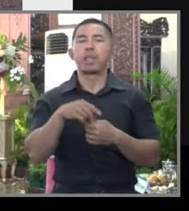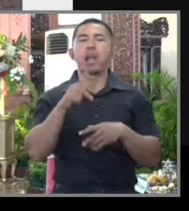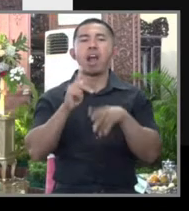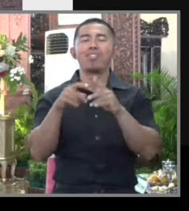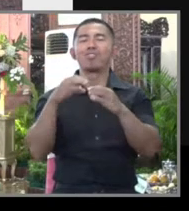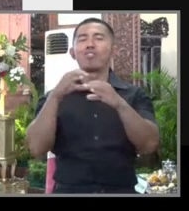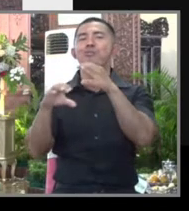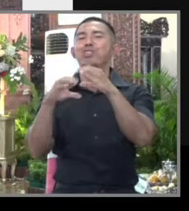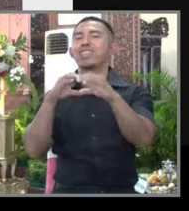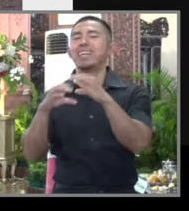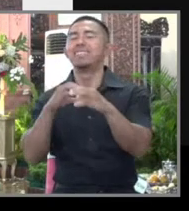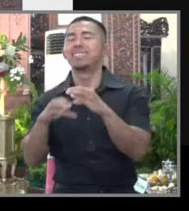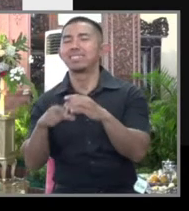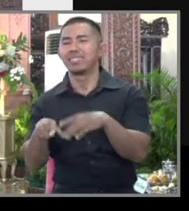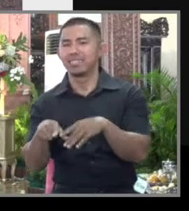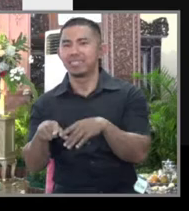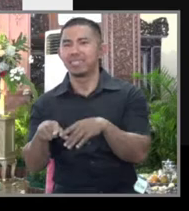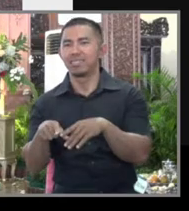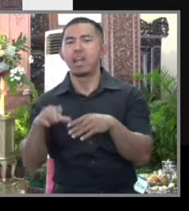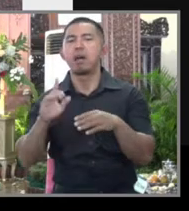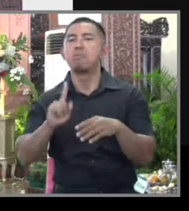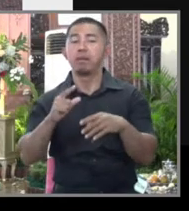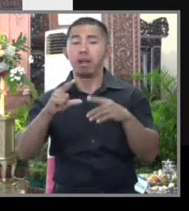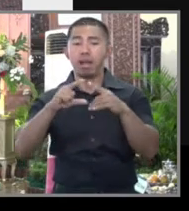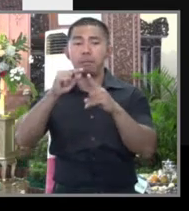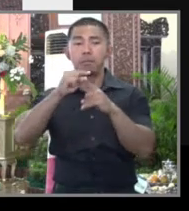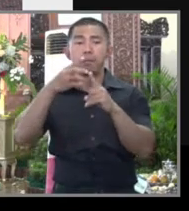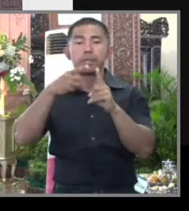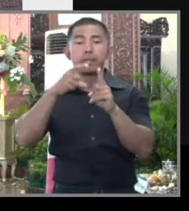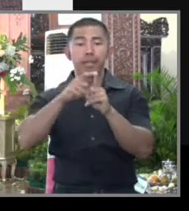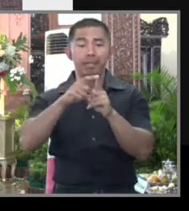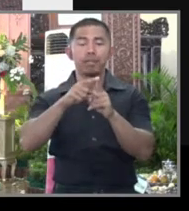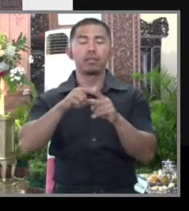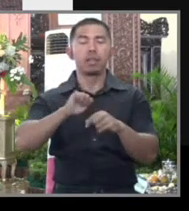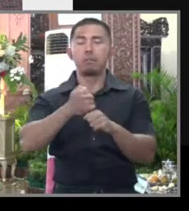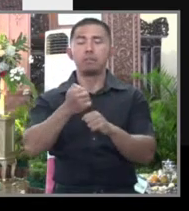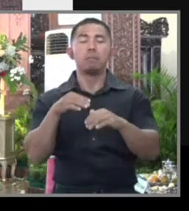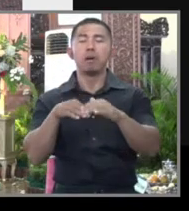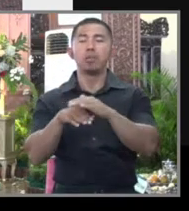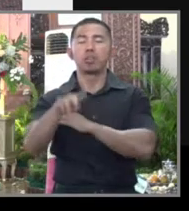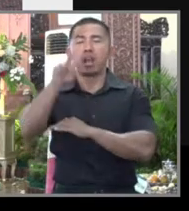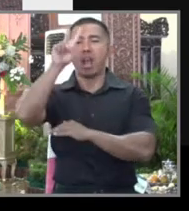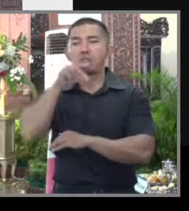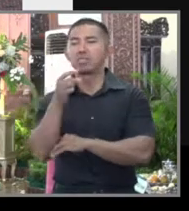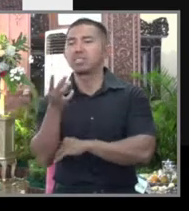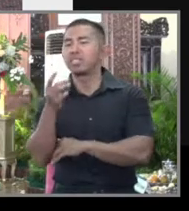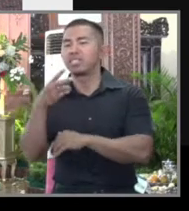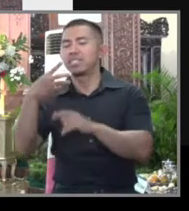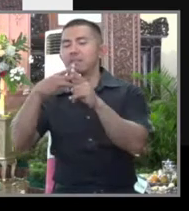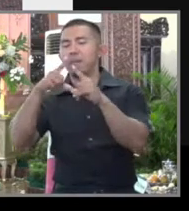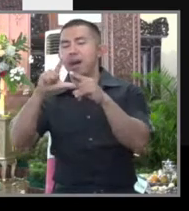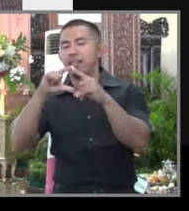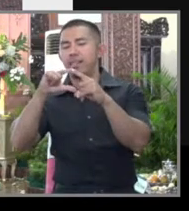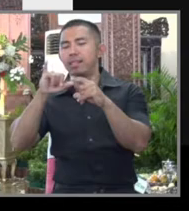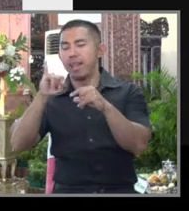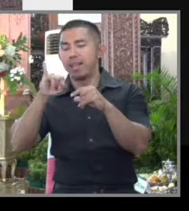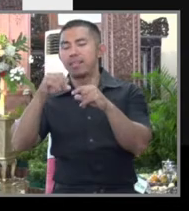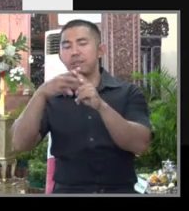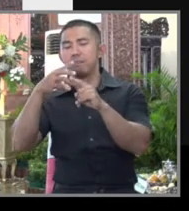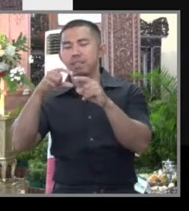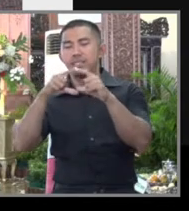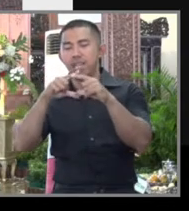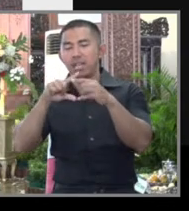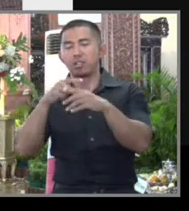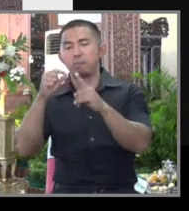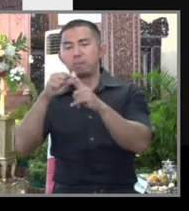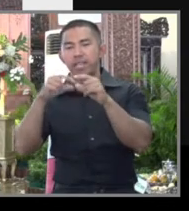komunikasi, sehingga APBD kita tidak bisa masuk, harus izin ke Balai Besar maupun PSDA.